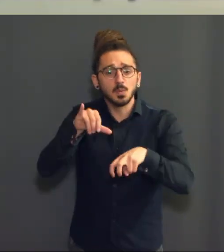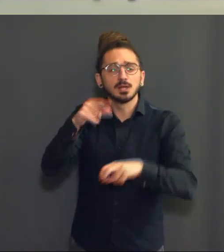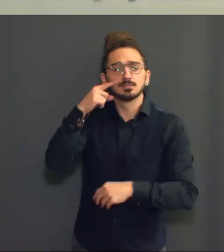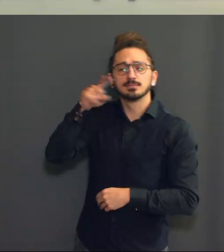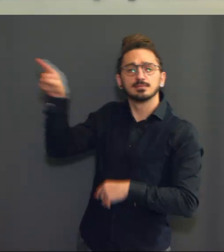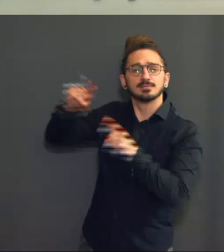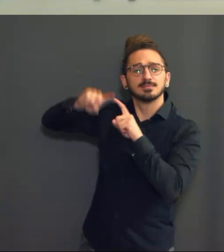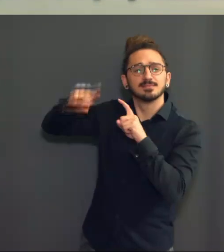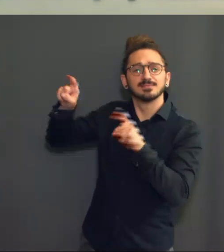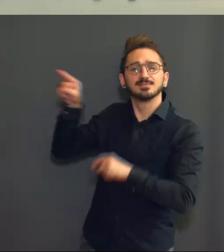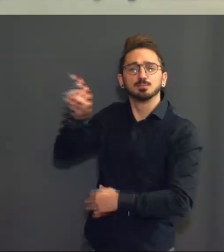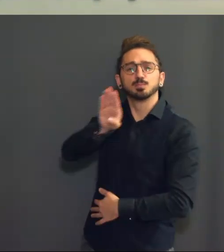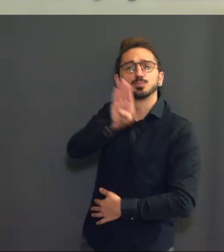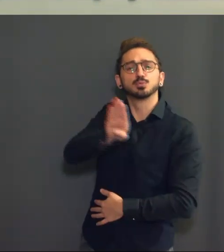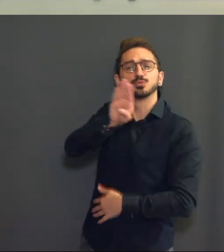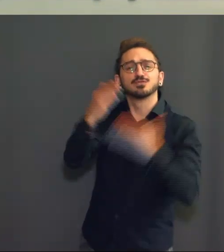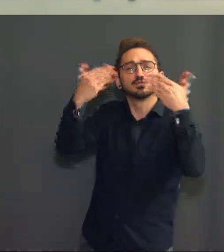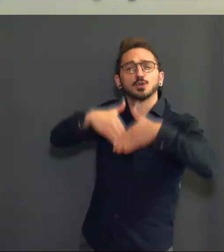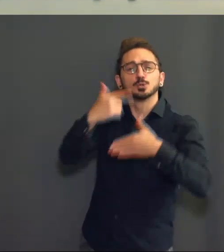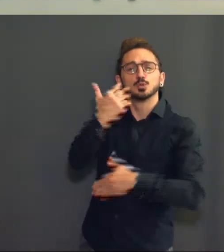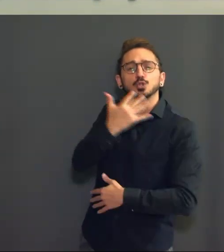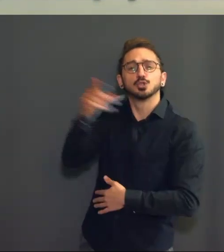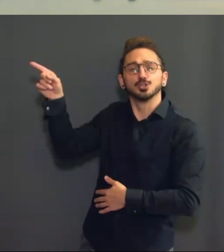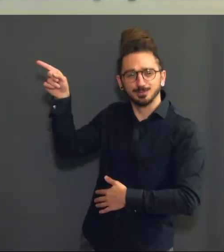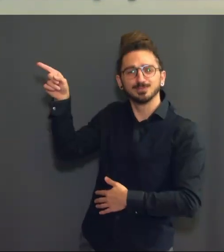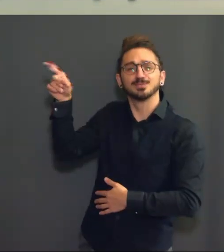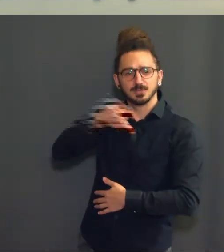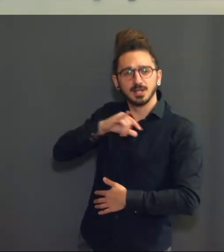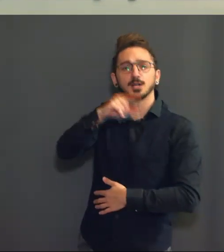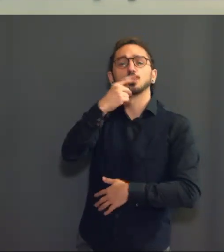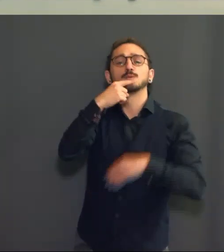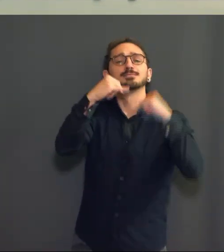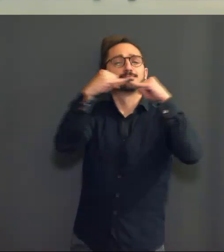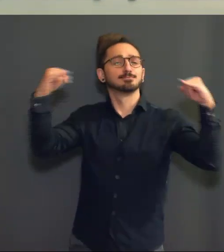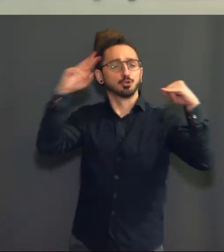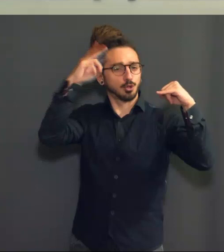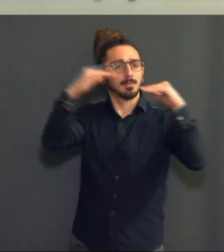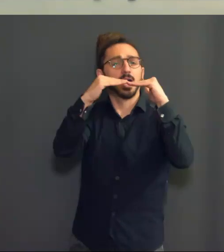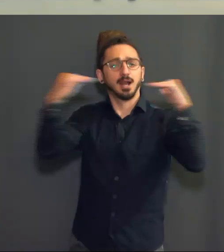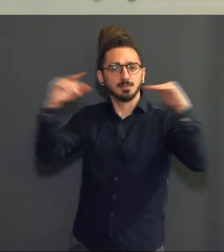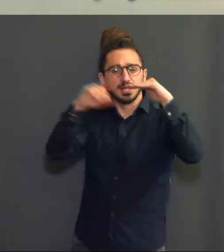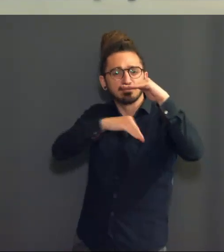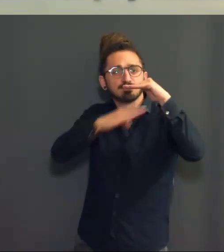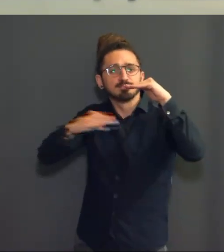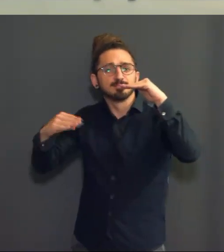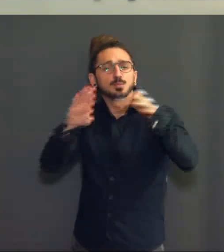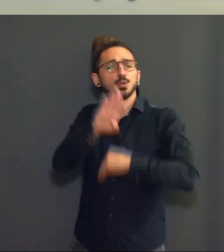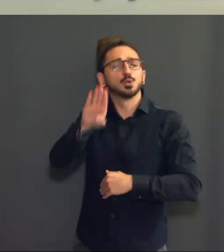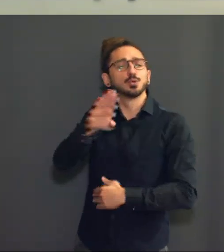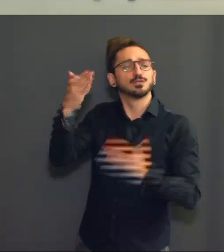vous voyez en dessous de la ligne rouge qui marque le 0. Au cours de la période précédant les vacances de